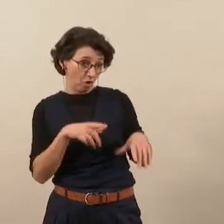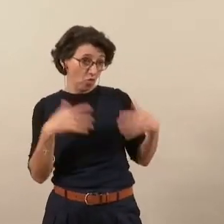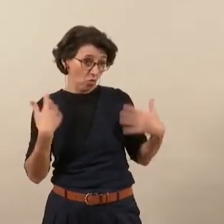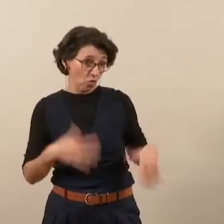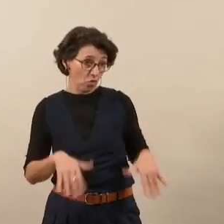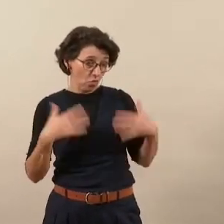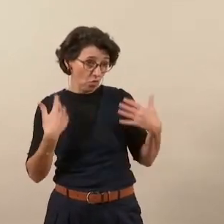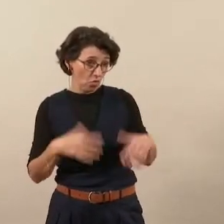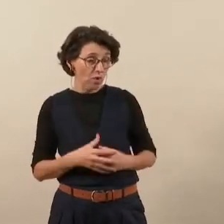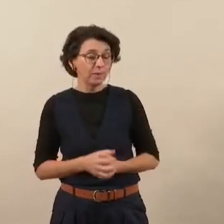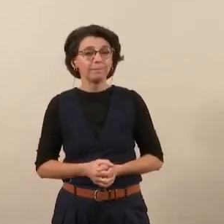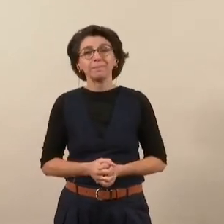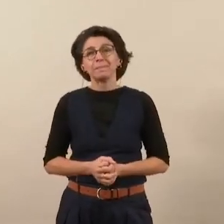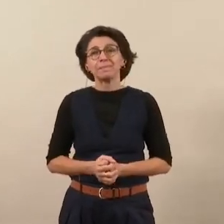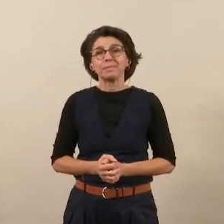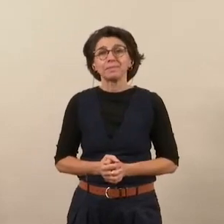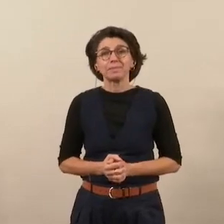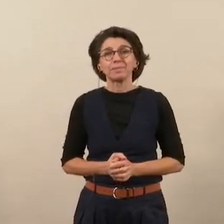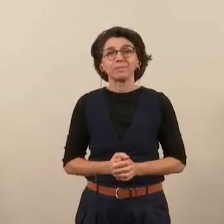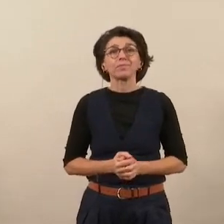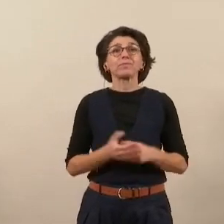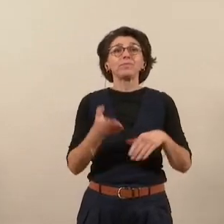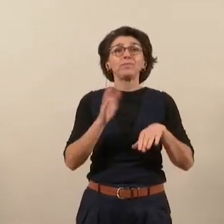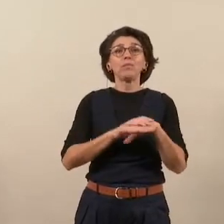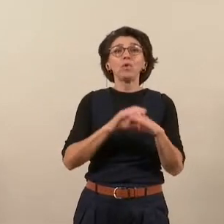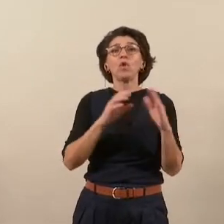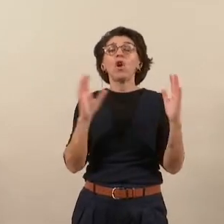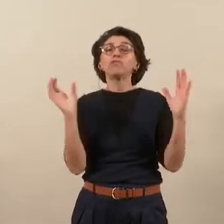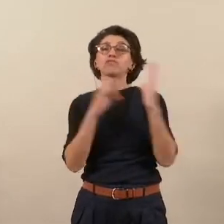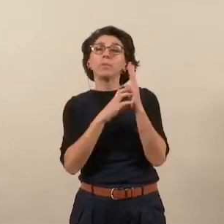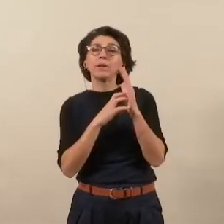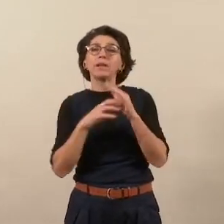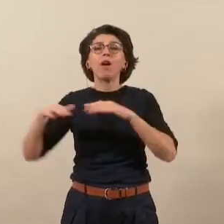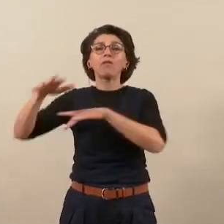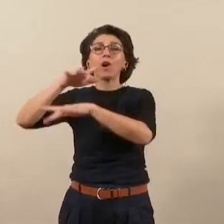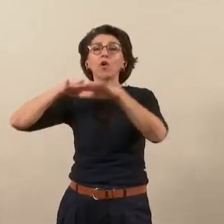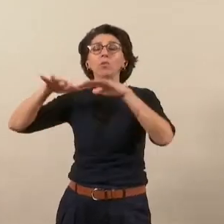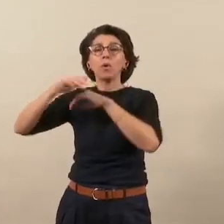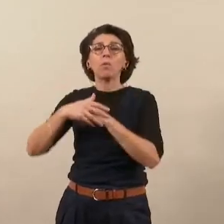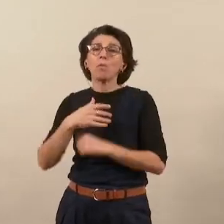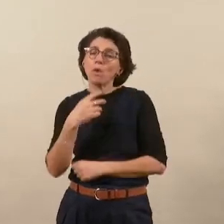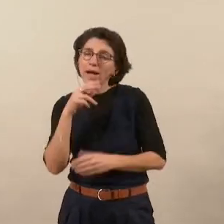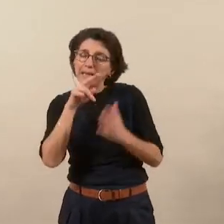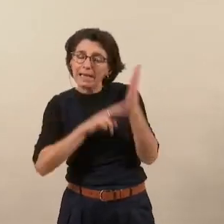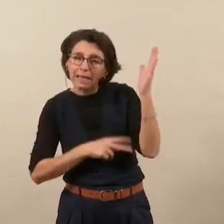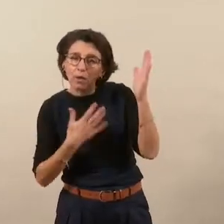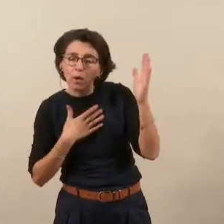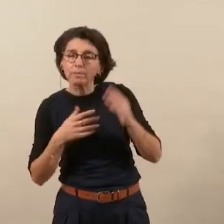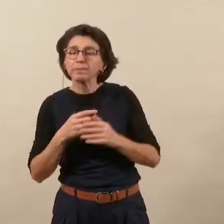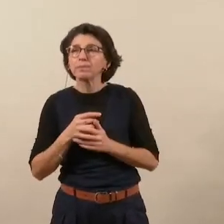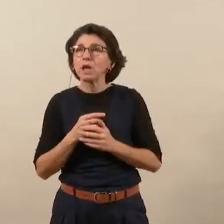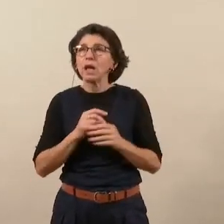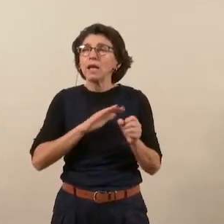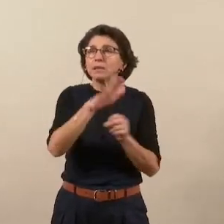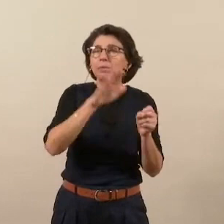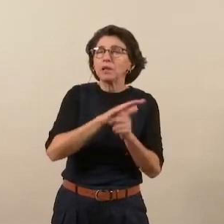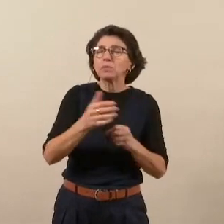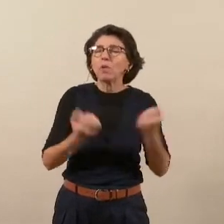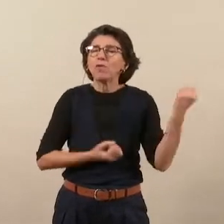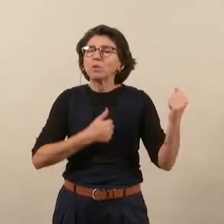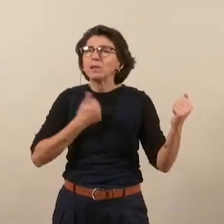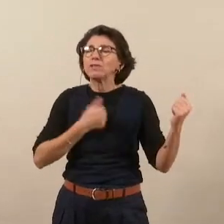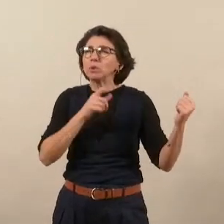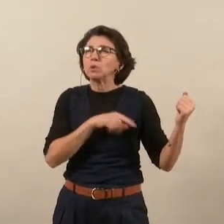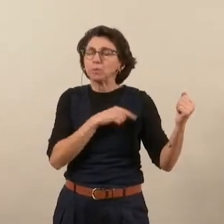Alors, toujours dans le chapitre environnemental, je lis suppression tant que possible des déplacements en véhicule individuel. Là aussi, bon, je viens de le